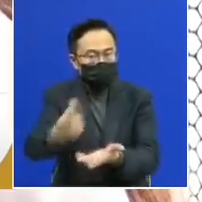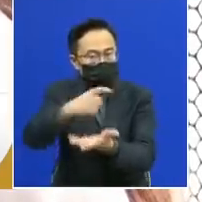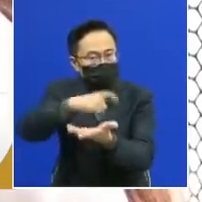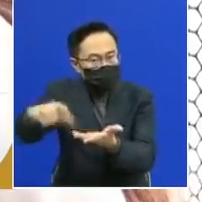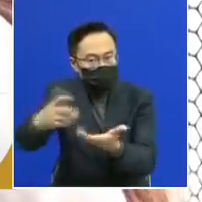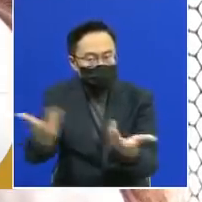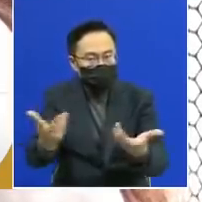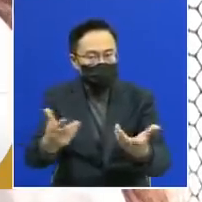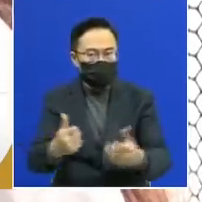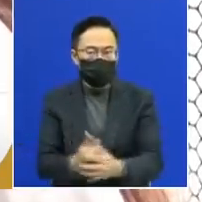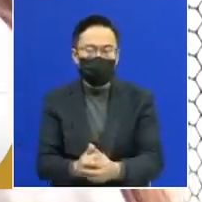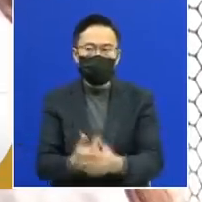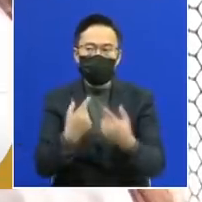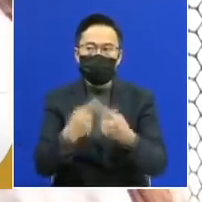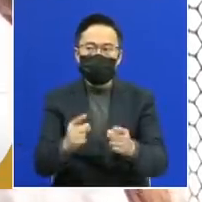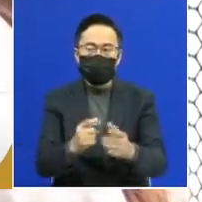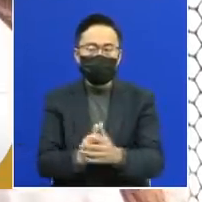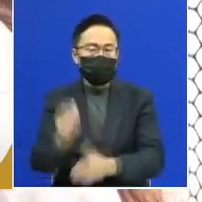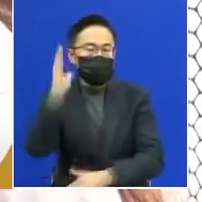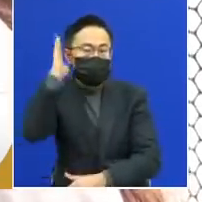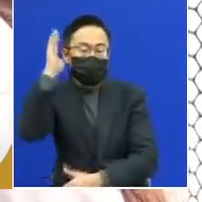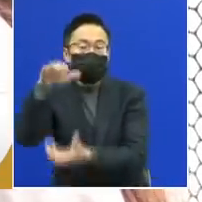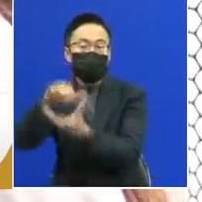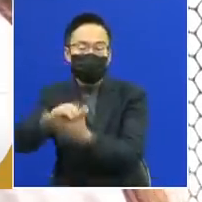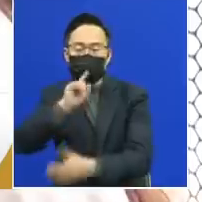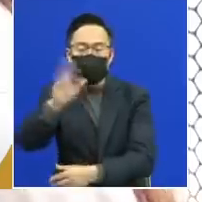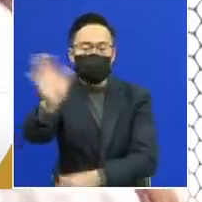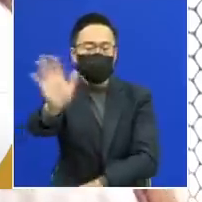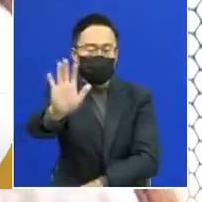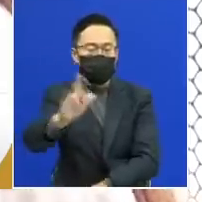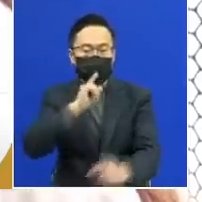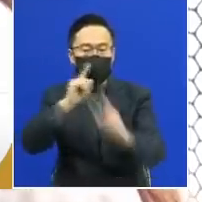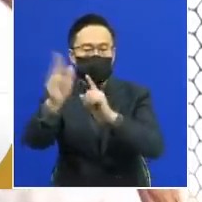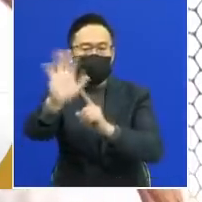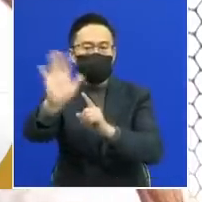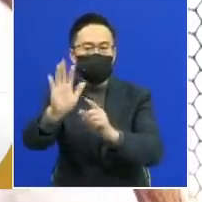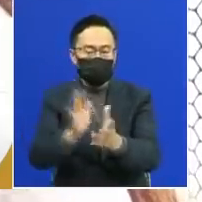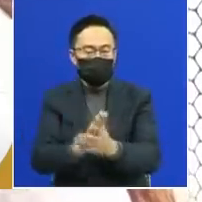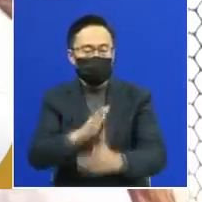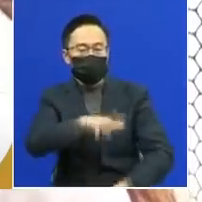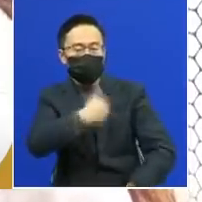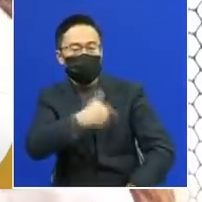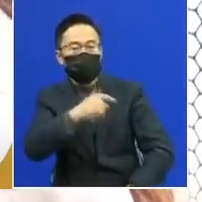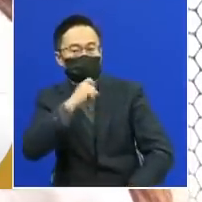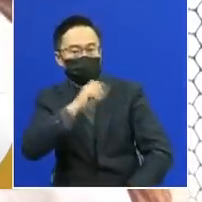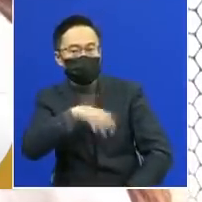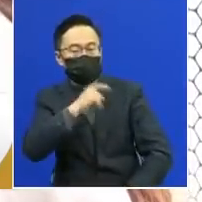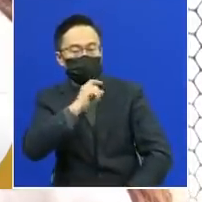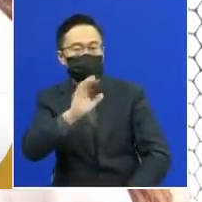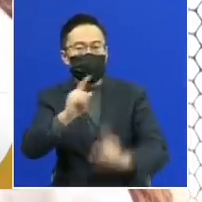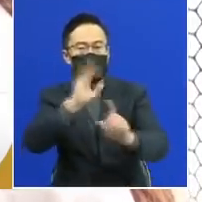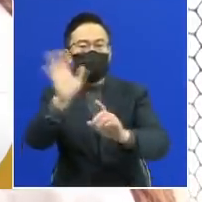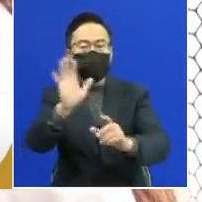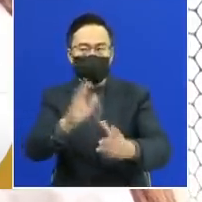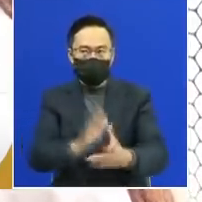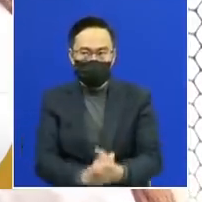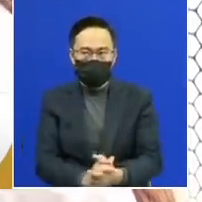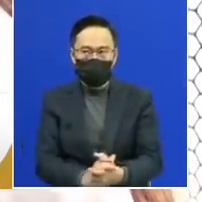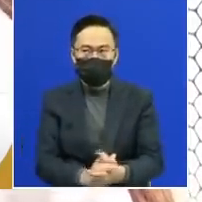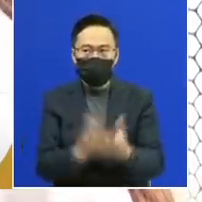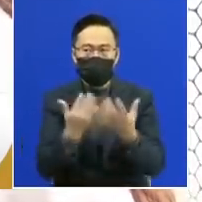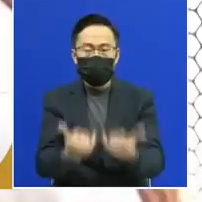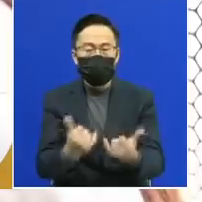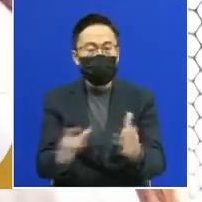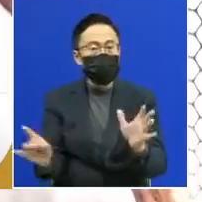องว่ายังอารมณ์ไม่ดีกันอยู่ก็เลยยังไม่ขอคุยอะไรเงี้ยค่ะเขาก็ถามว่าทำไมแฟนพี่ไม่ม